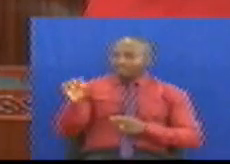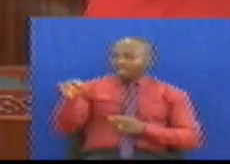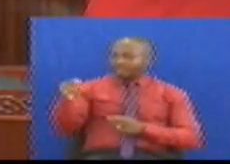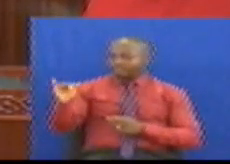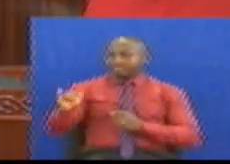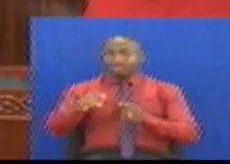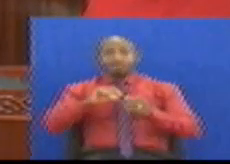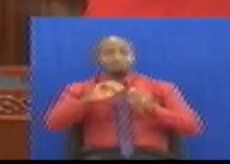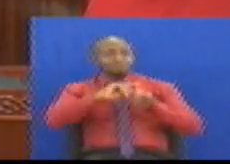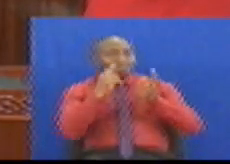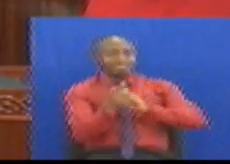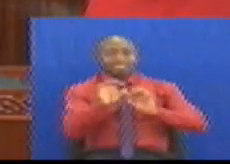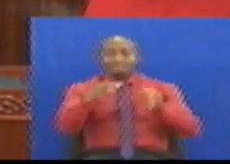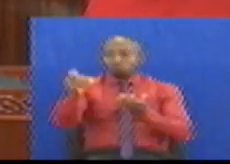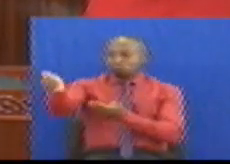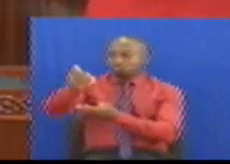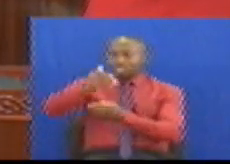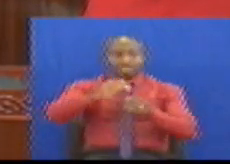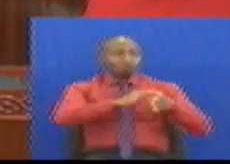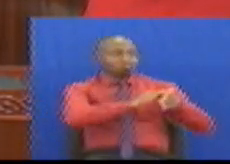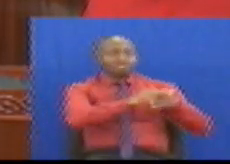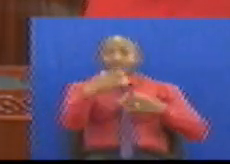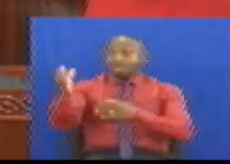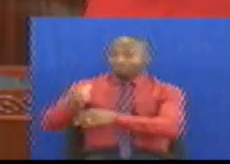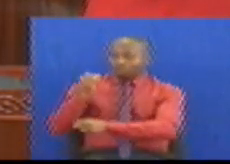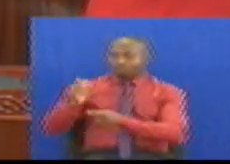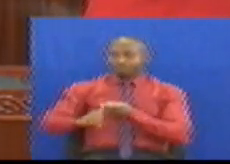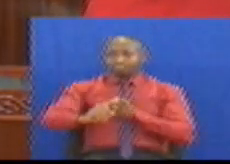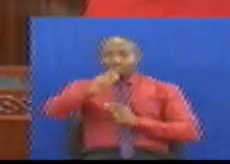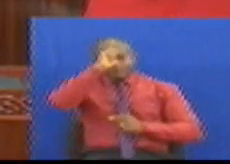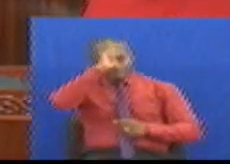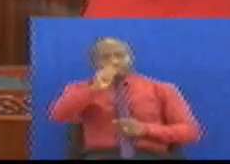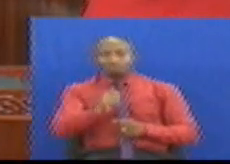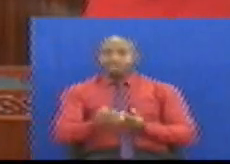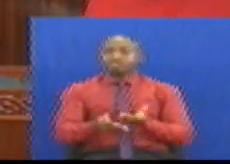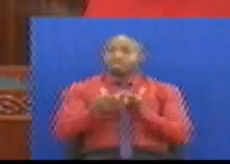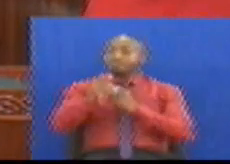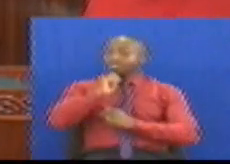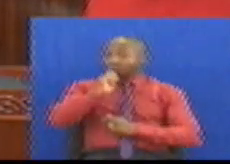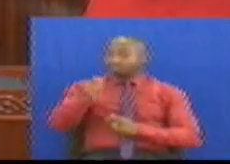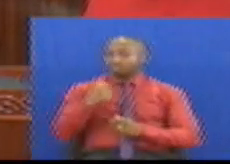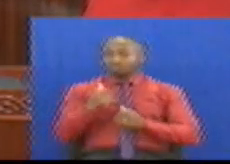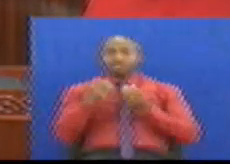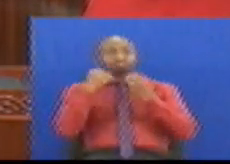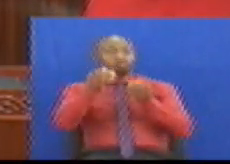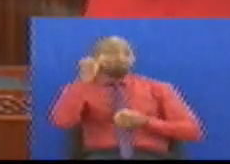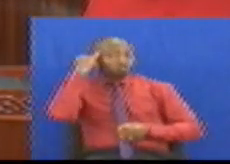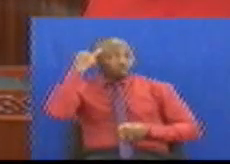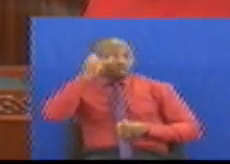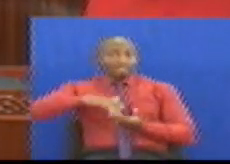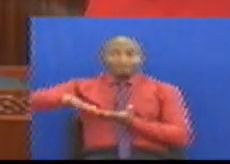namna ya kukusanya na namna ya kutumia mapato yetu. Mheshimiwa naibu speaker, nitumie nafasi hii kutoa tu ushauri kidogo kwenye maeneo